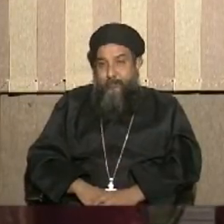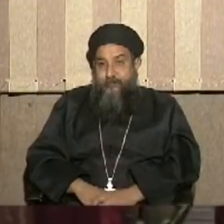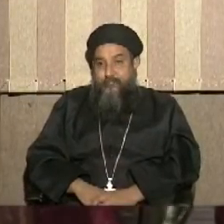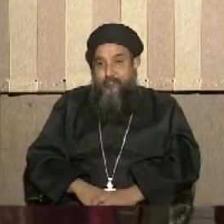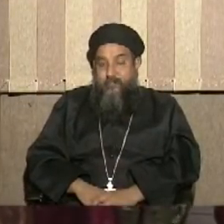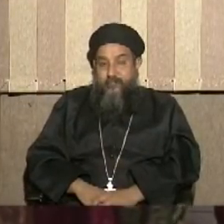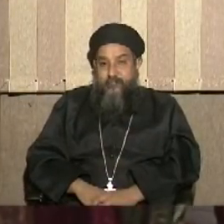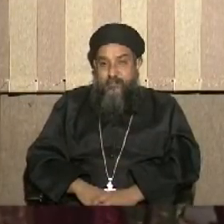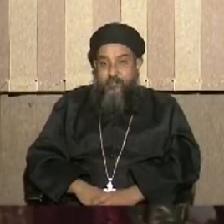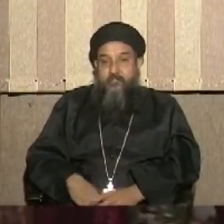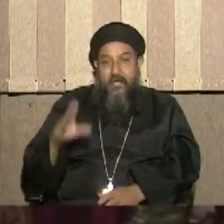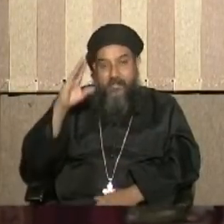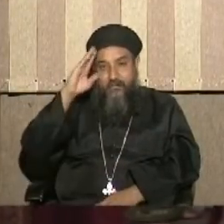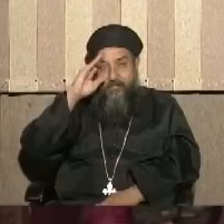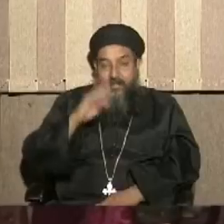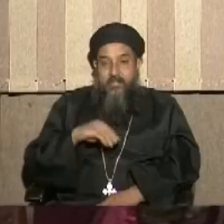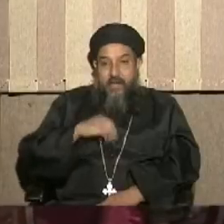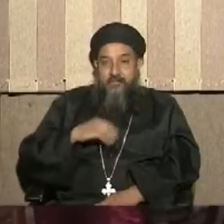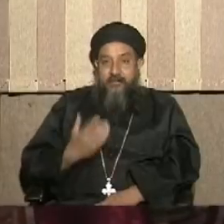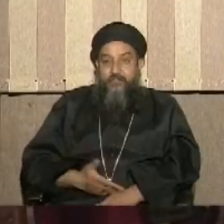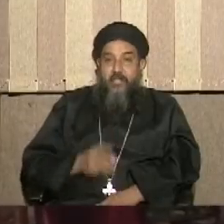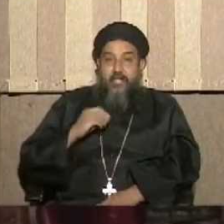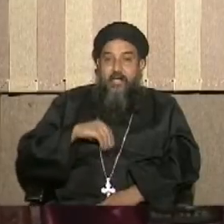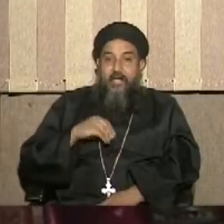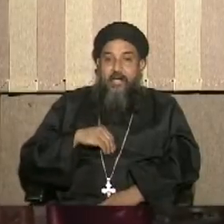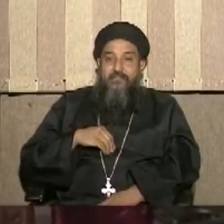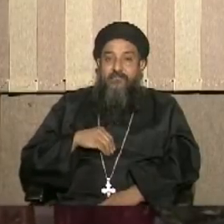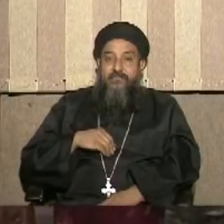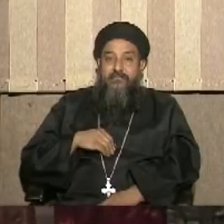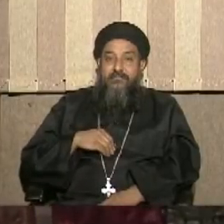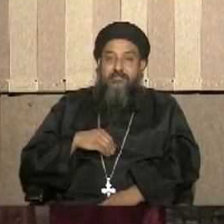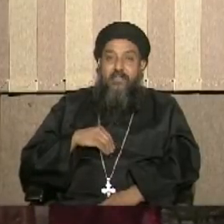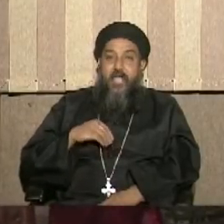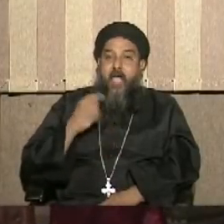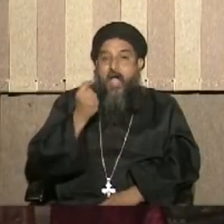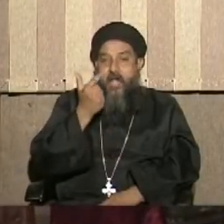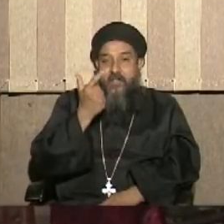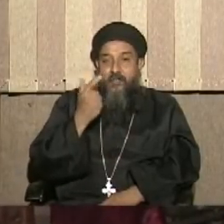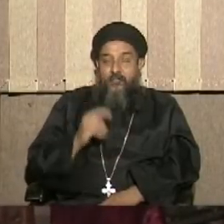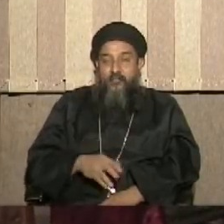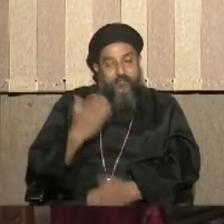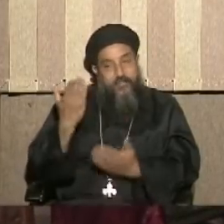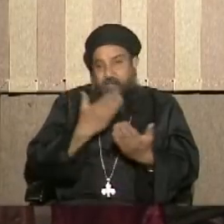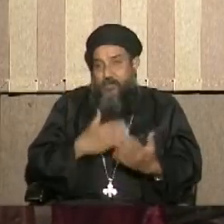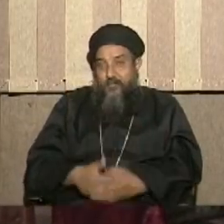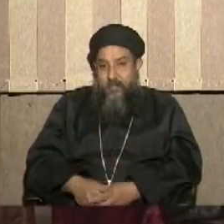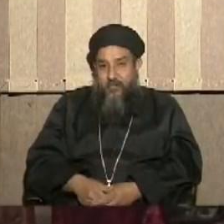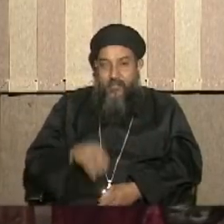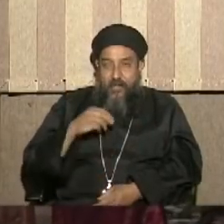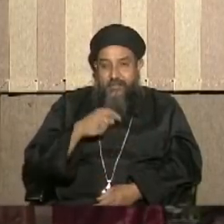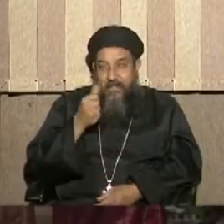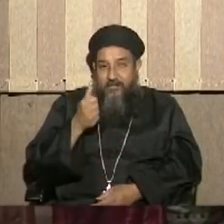اهلا وسهلا. يا أبي، إحنا جايين نطلب من جلالتك طلب. طلب؟